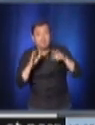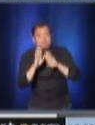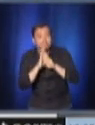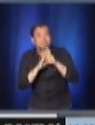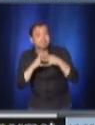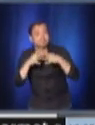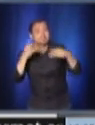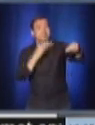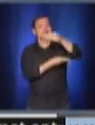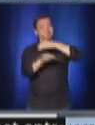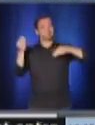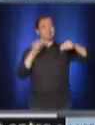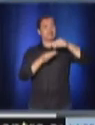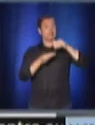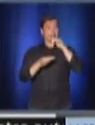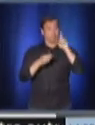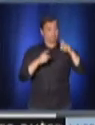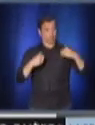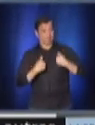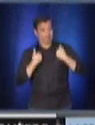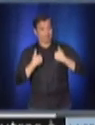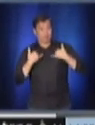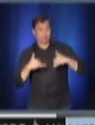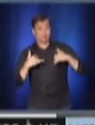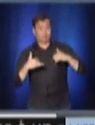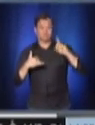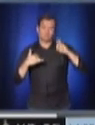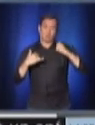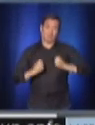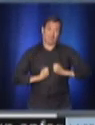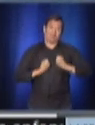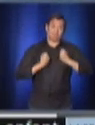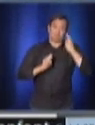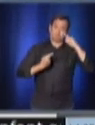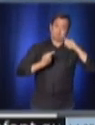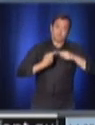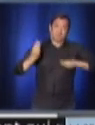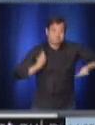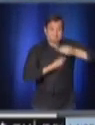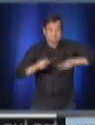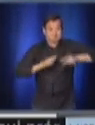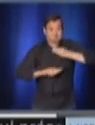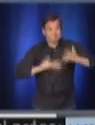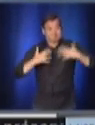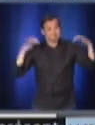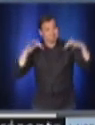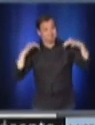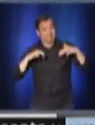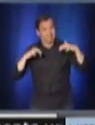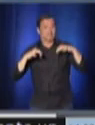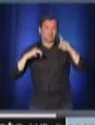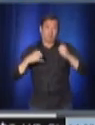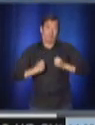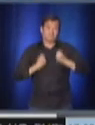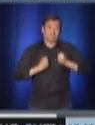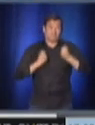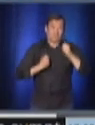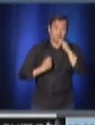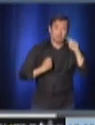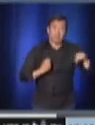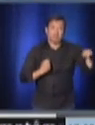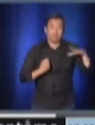part, on met des efforts. Et je pense qu'il y a des situations où il y a eu des efforts qui ont été faits, mais malheureusement, la clientèle